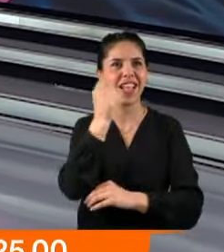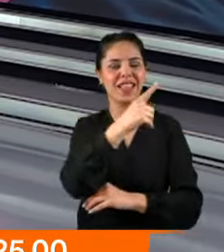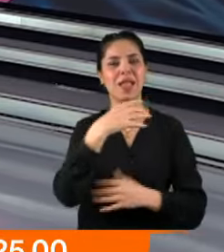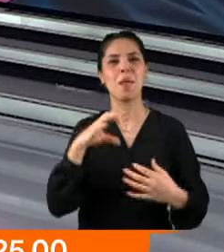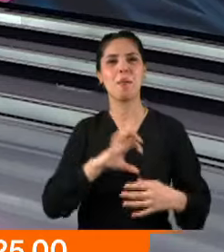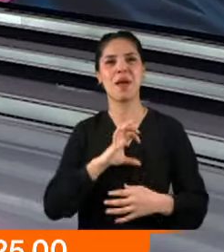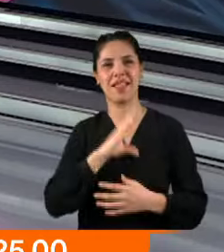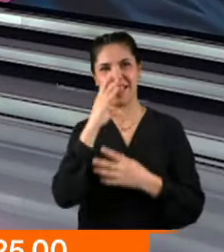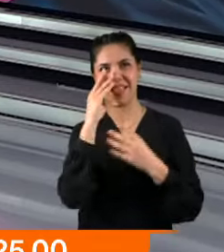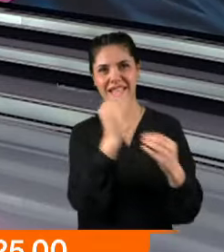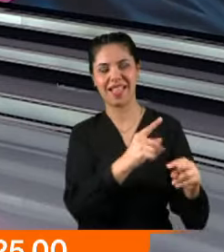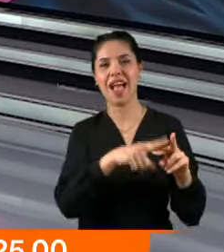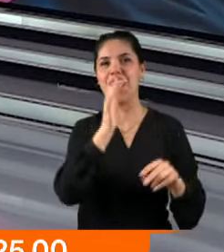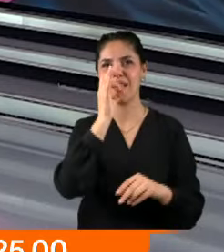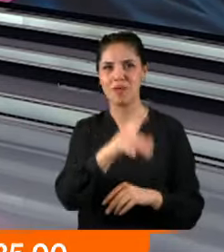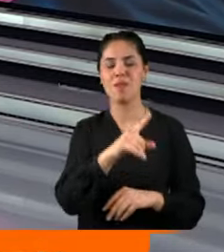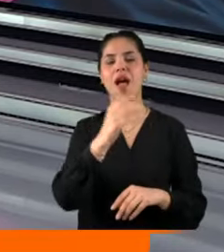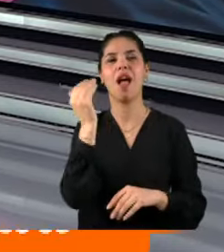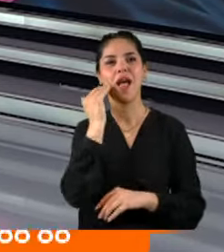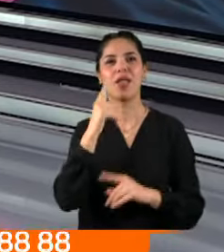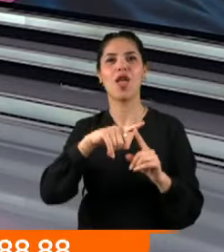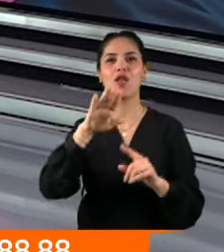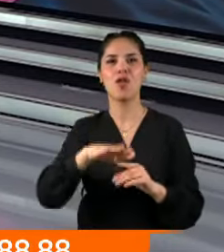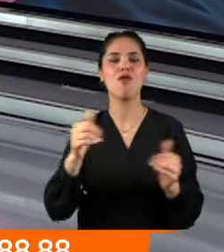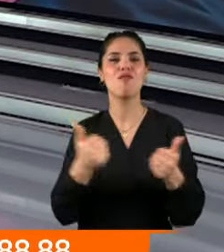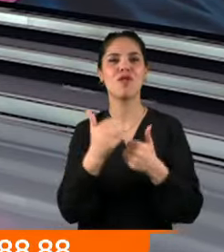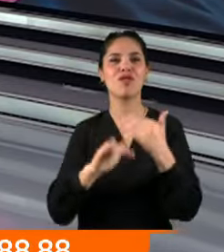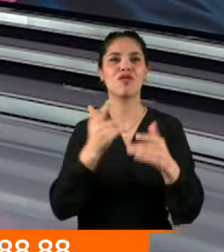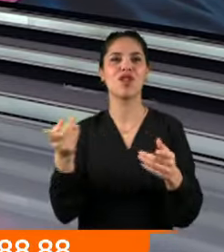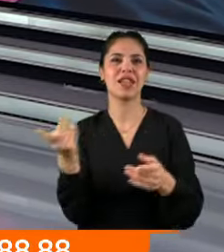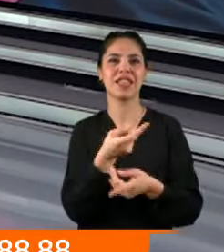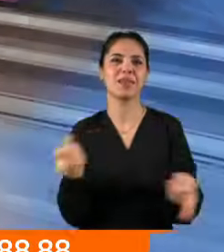hediye etti. ATV Haber anneanne torunu maçtan sonra ilk kez bir araya getirdi.